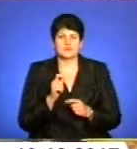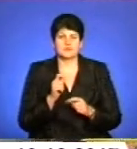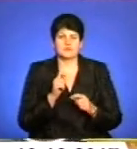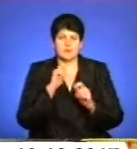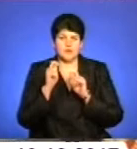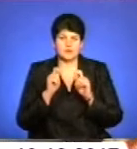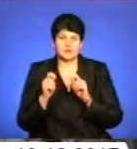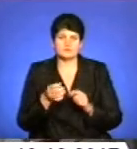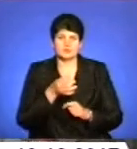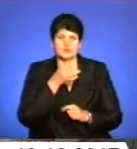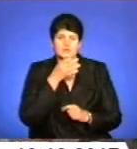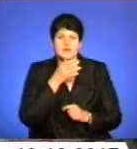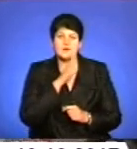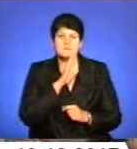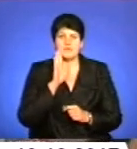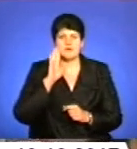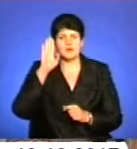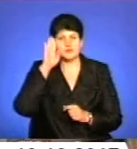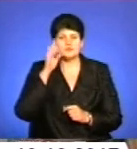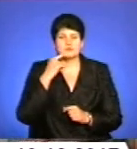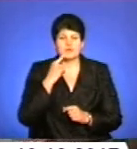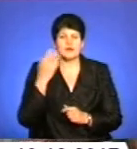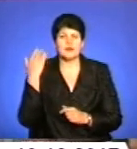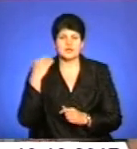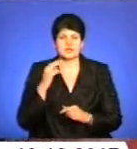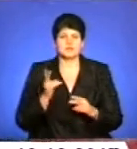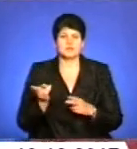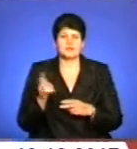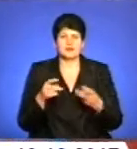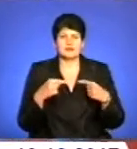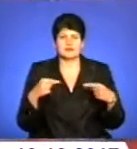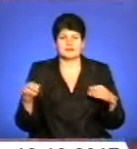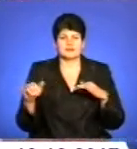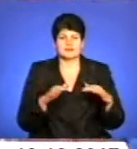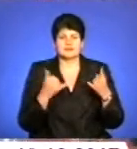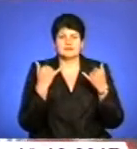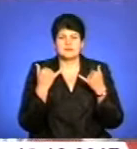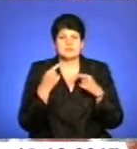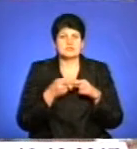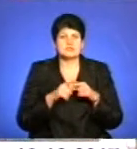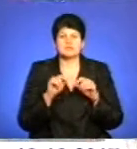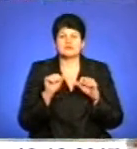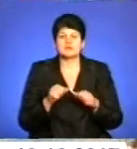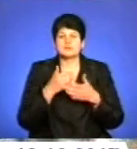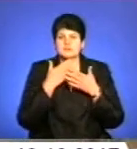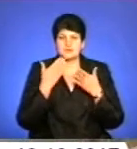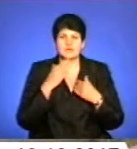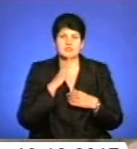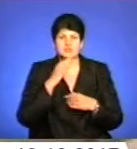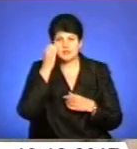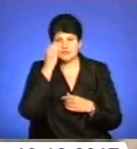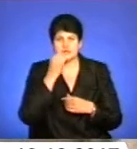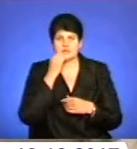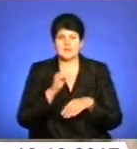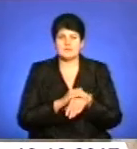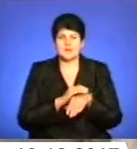Сподобало. Мама хлопця каже, раніше відвідували різноманітні заходи. Тепер такої можливості немає, тож жінка вдячна